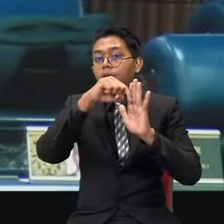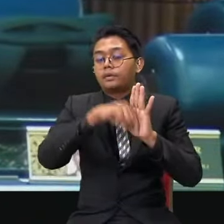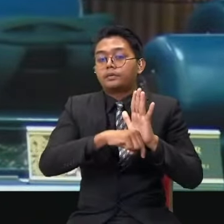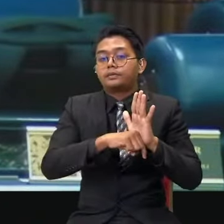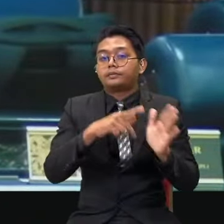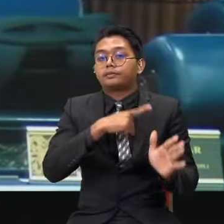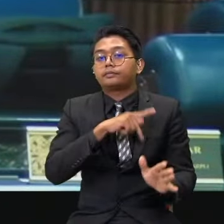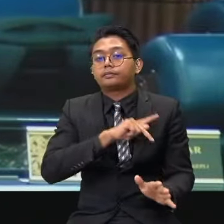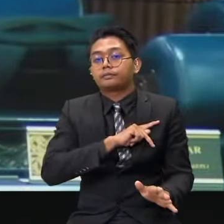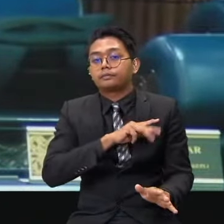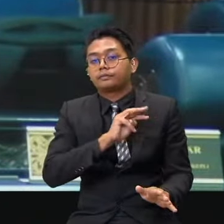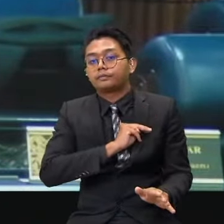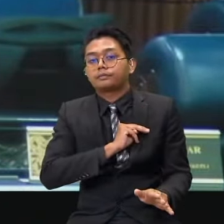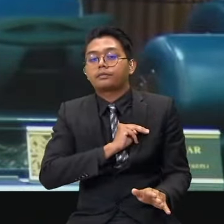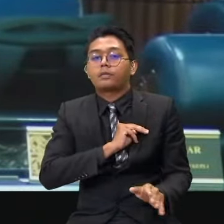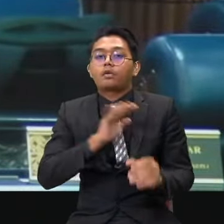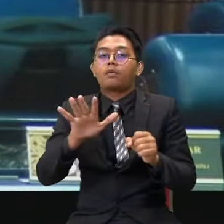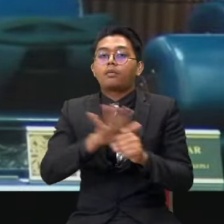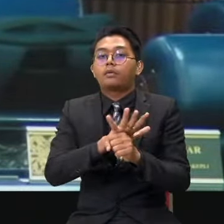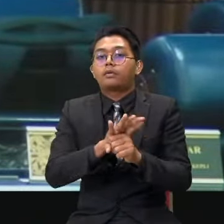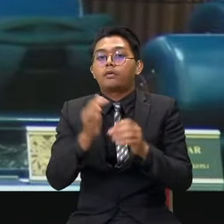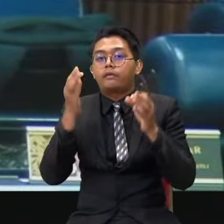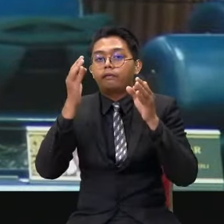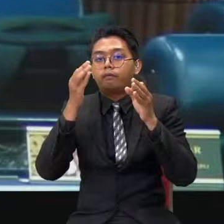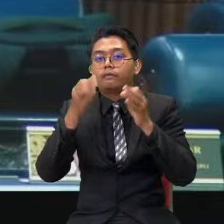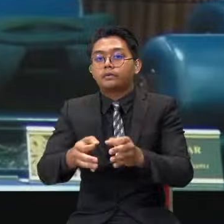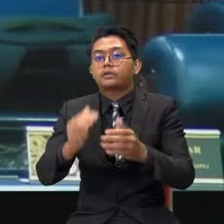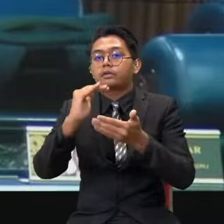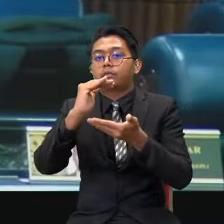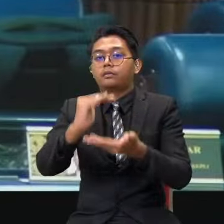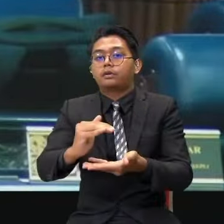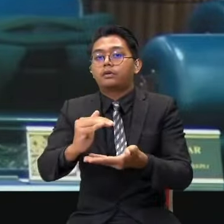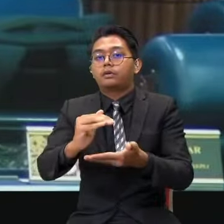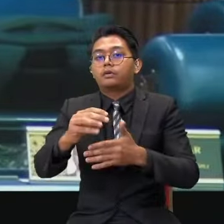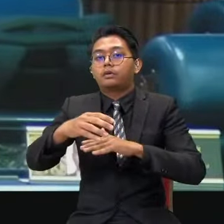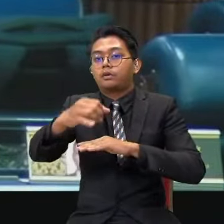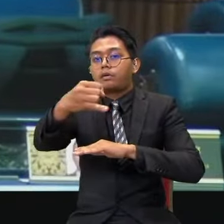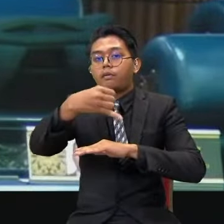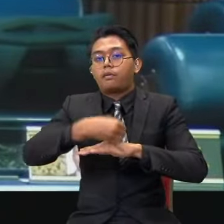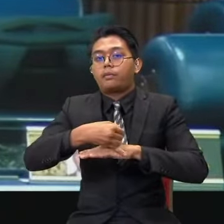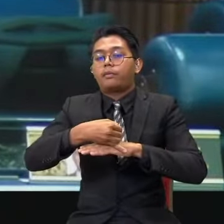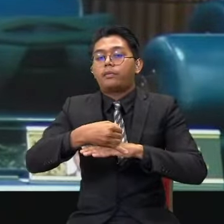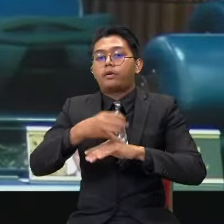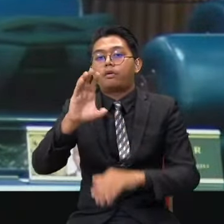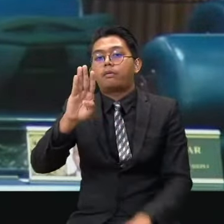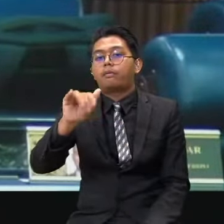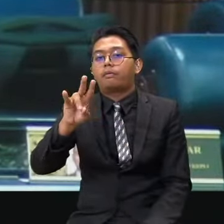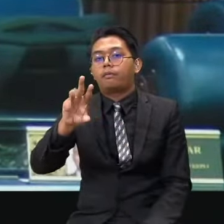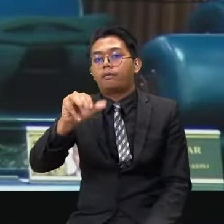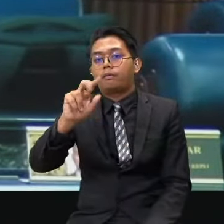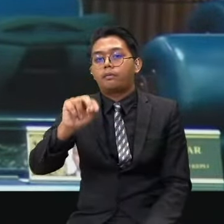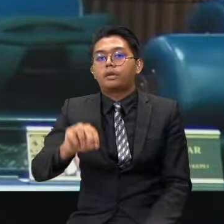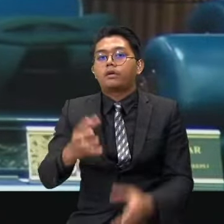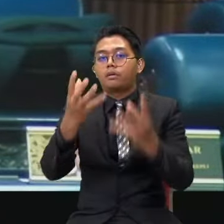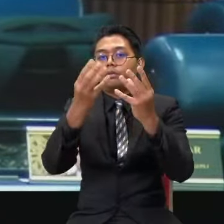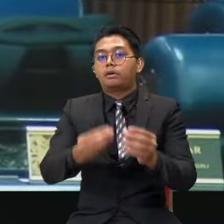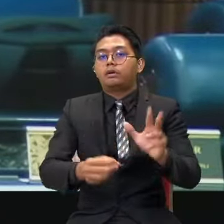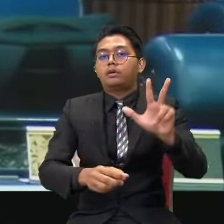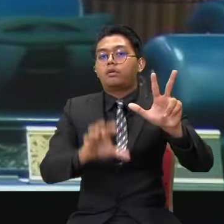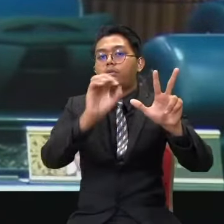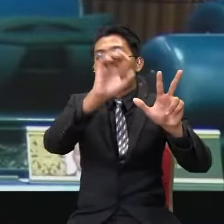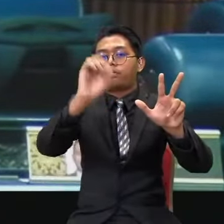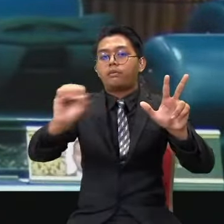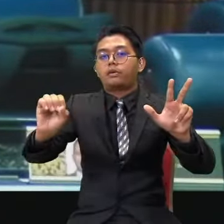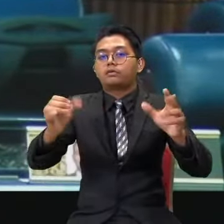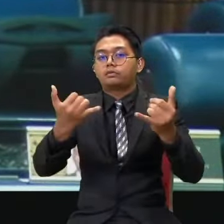harga bermakna pengguna pakai grab pun kurang betul driver tu dapat duit kurang tapi kalau mereka boleh tingkatkan teknik mereka kita hantar